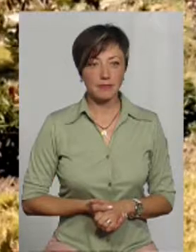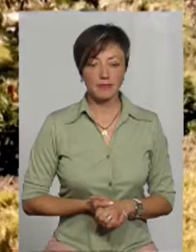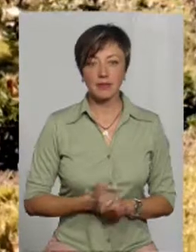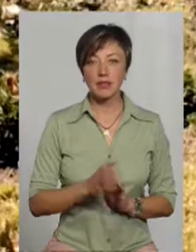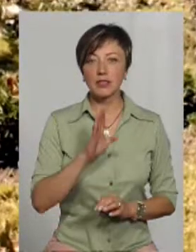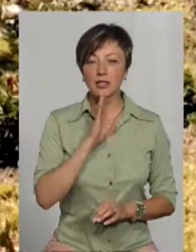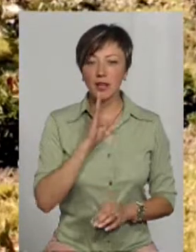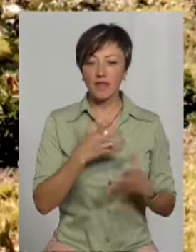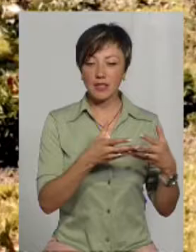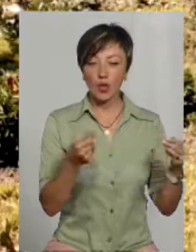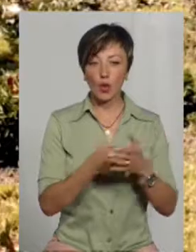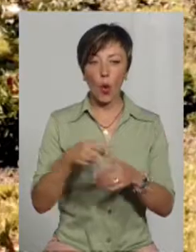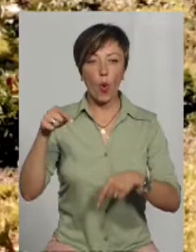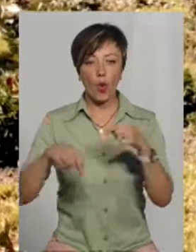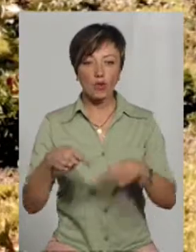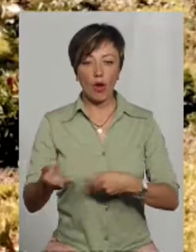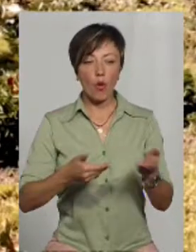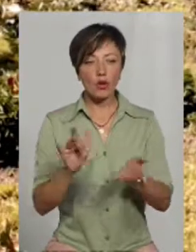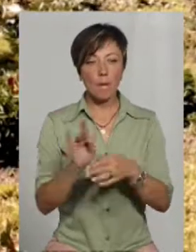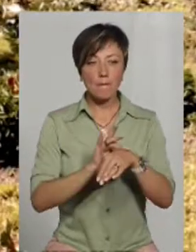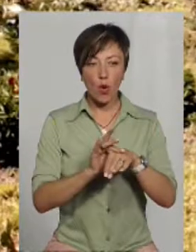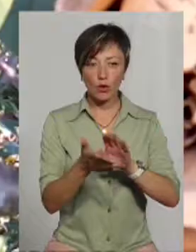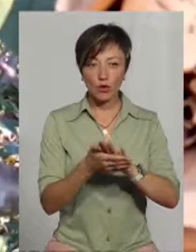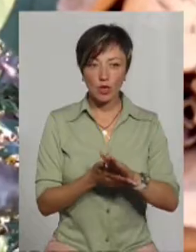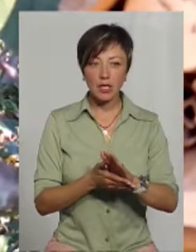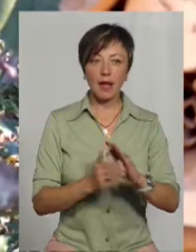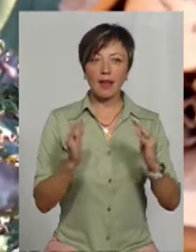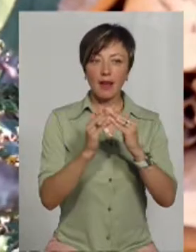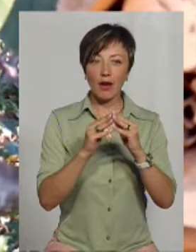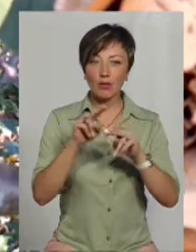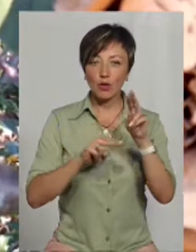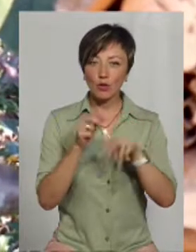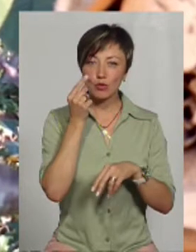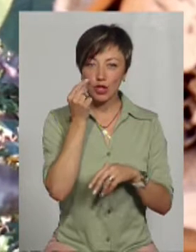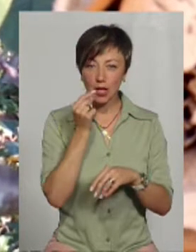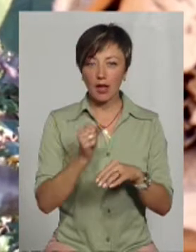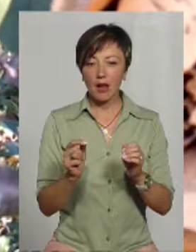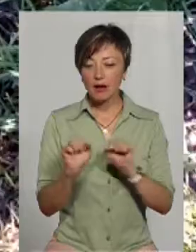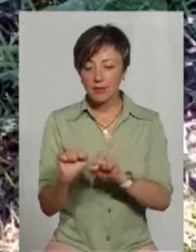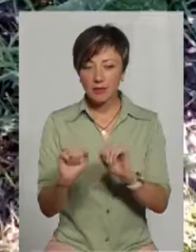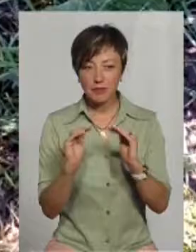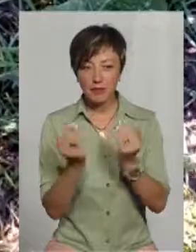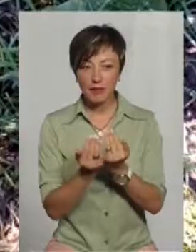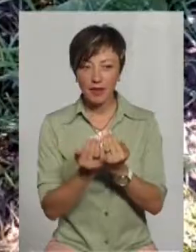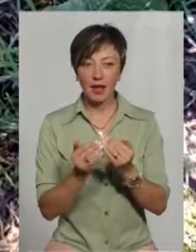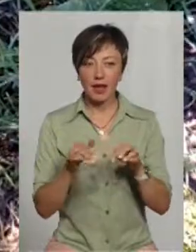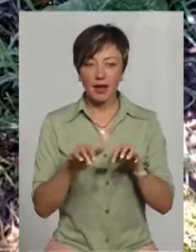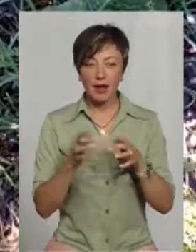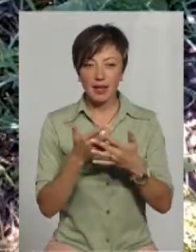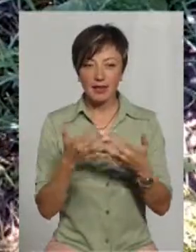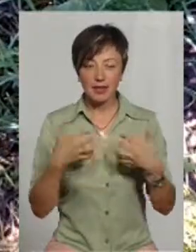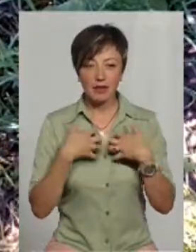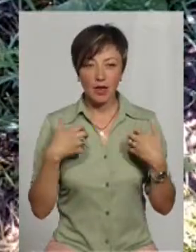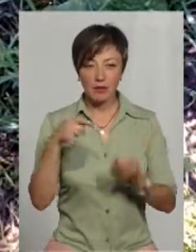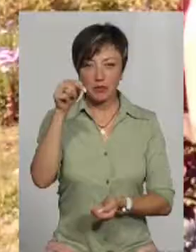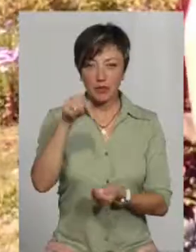Іванна Білоус від весни до осені ходить босоніж, будує на деревах хатки для диких бджіл, під кущами влаштовує прихистки для земноводних. Вона прихильниця